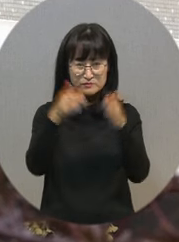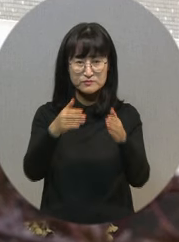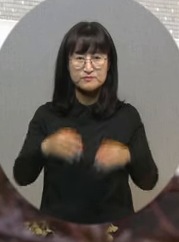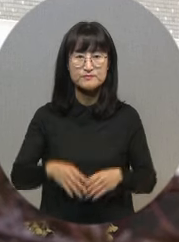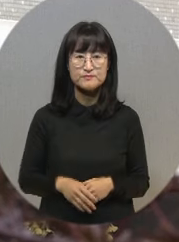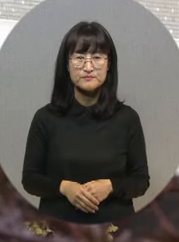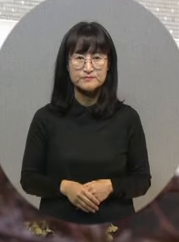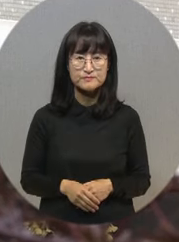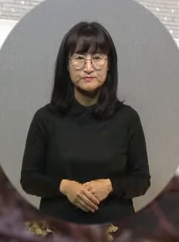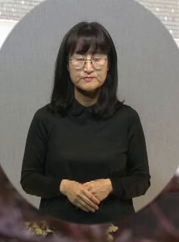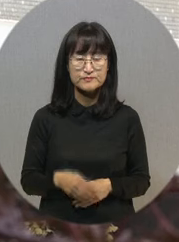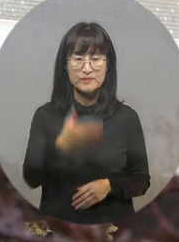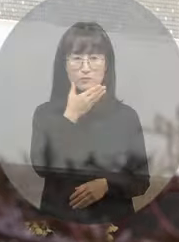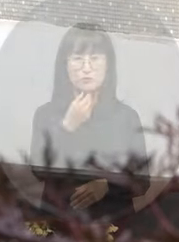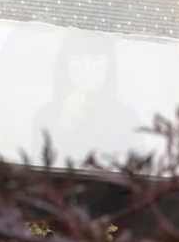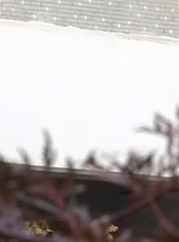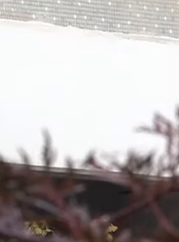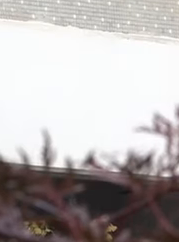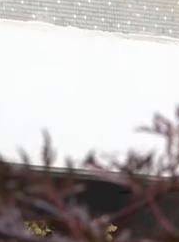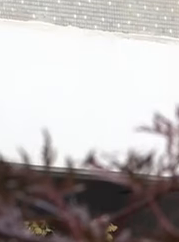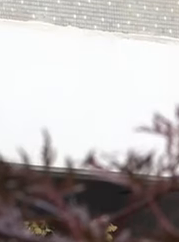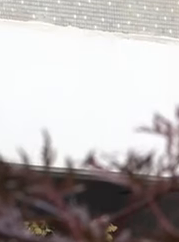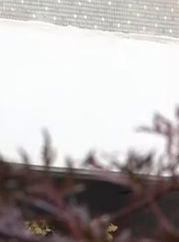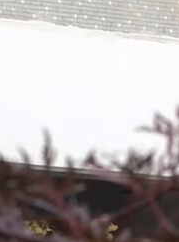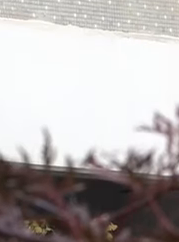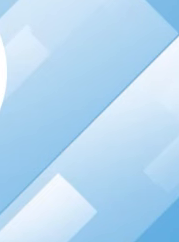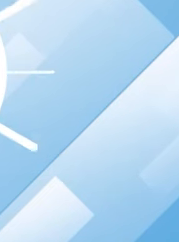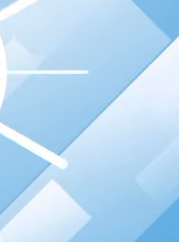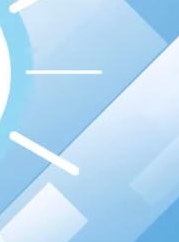있습니다 복지 T 뉴스 박입니다